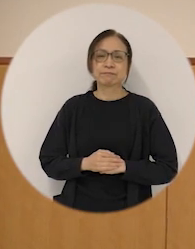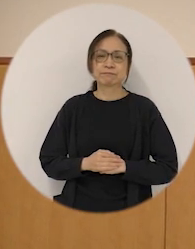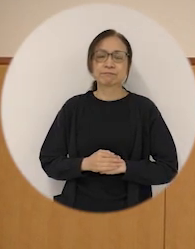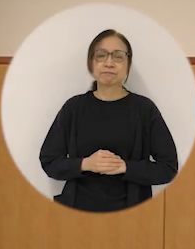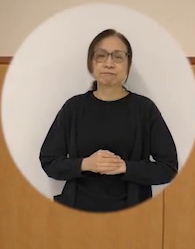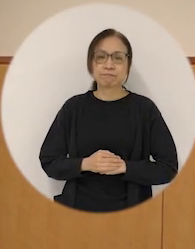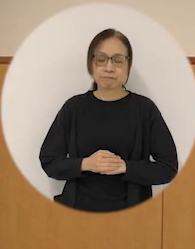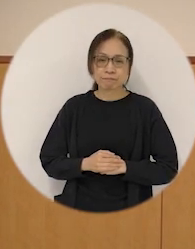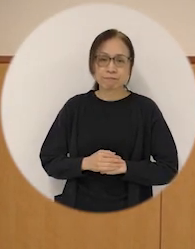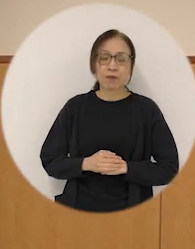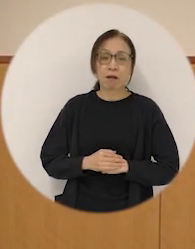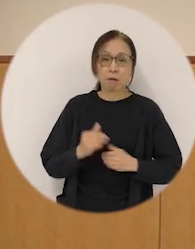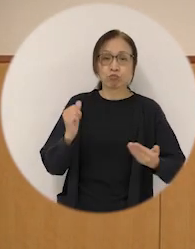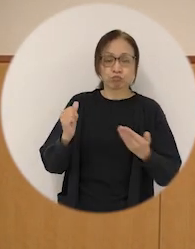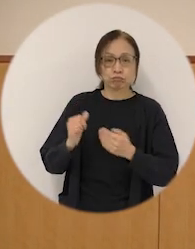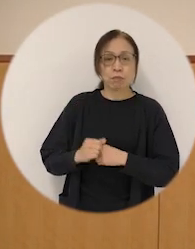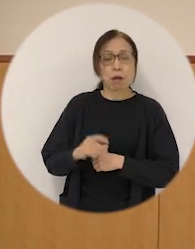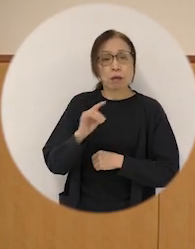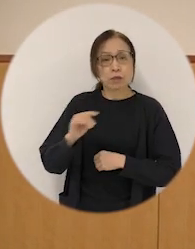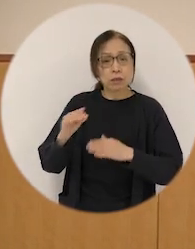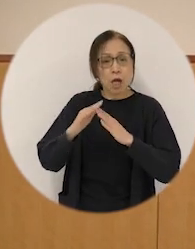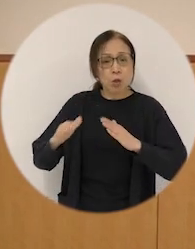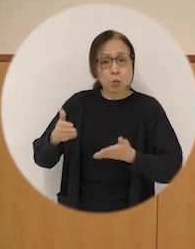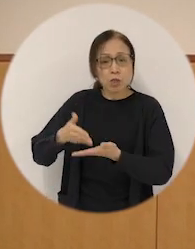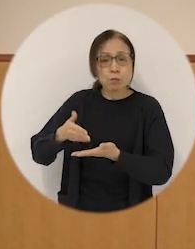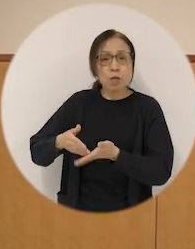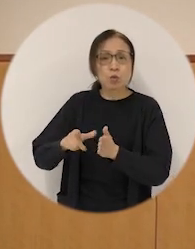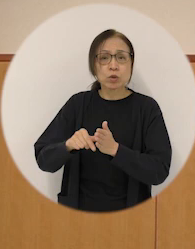議会説明もそれで押し通すですか。